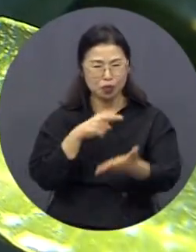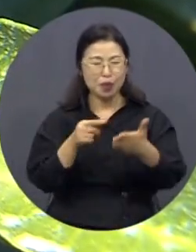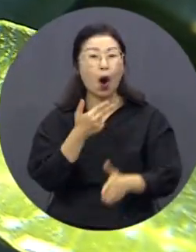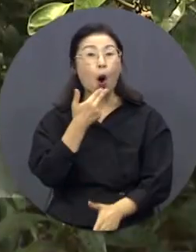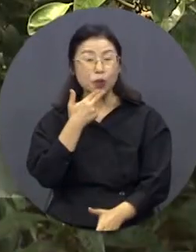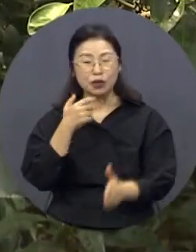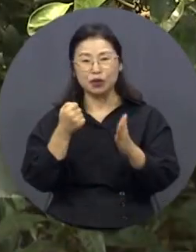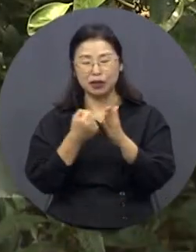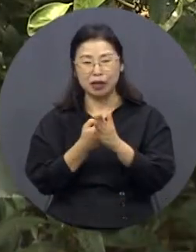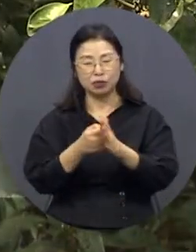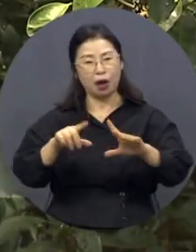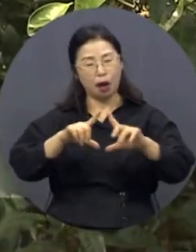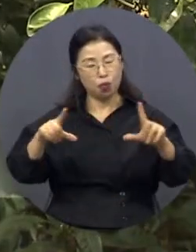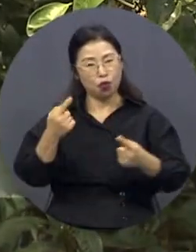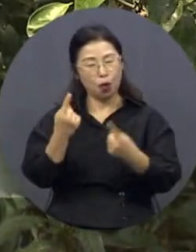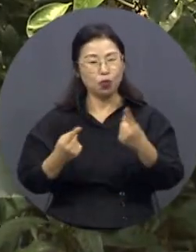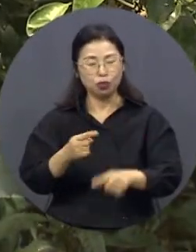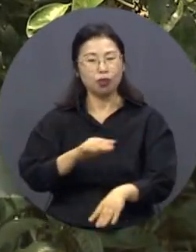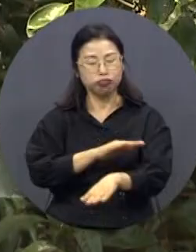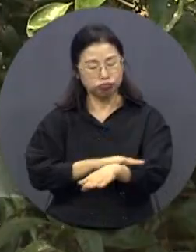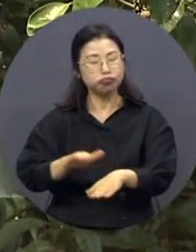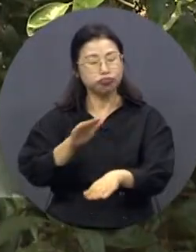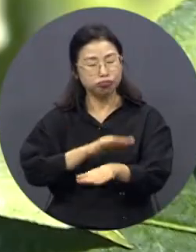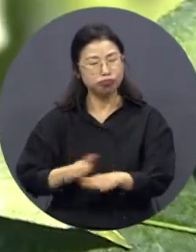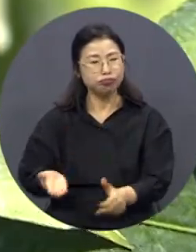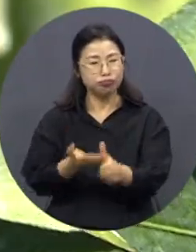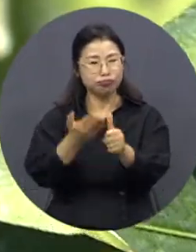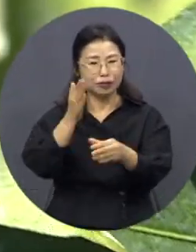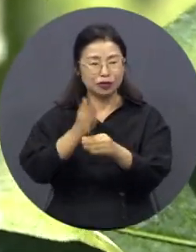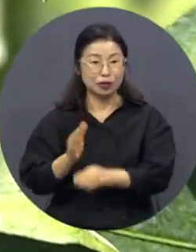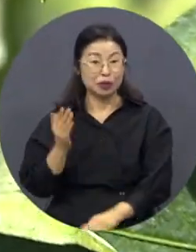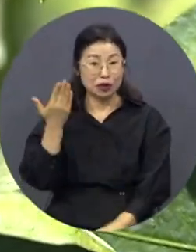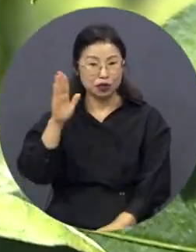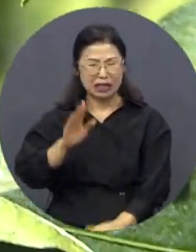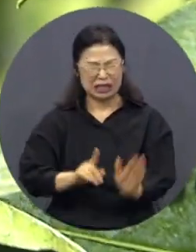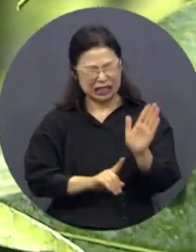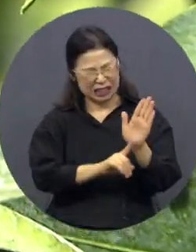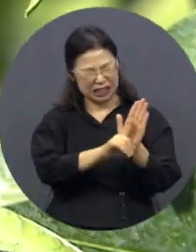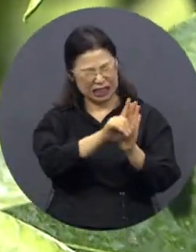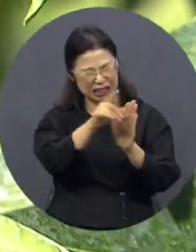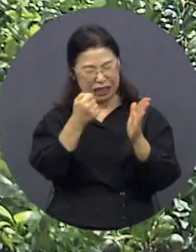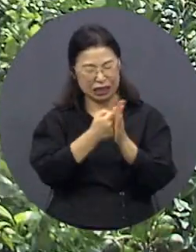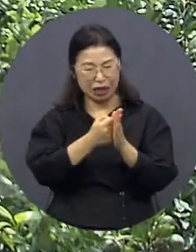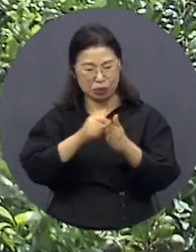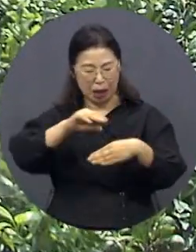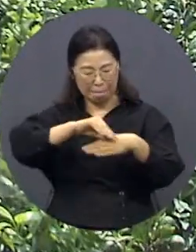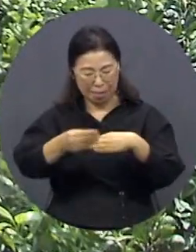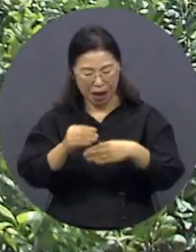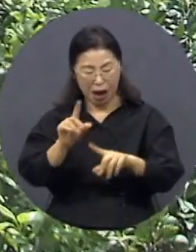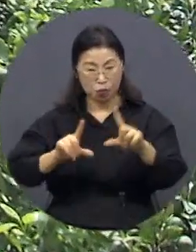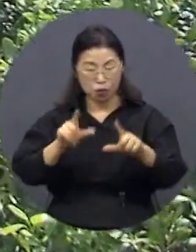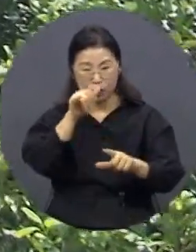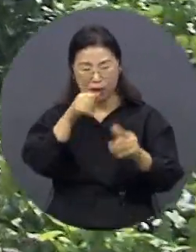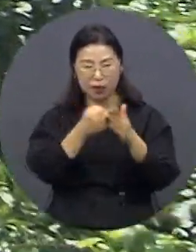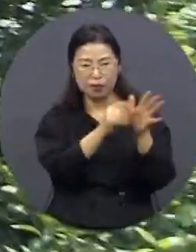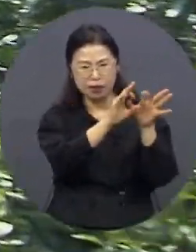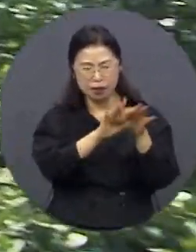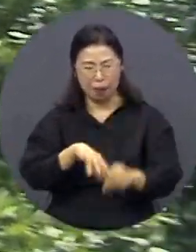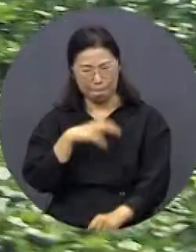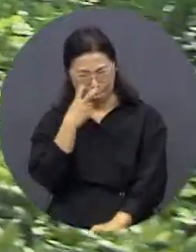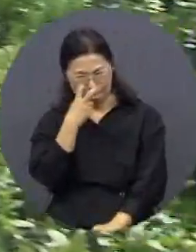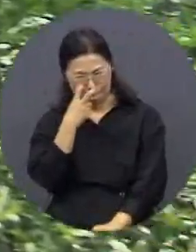없었던만큼 평년 대비 양호한 수준이지만 최근 고온으로 열과 현상이 발생했 지